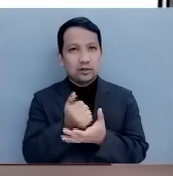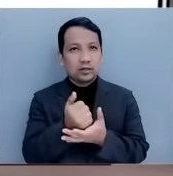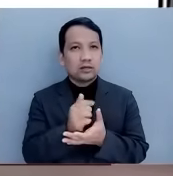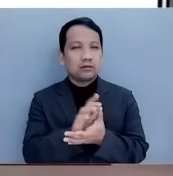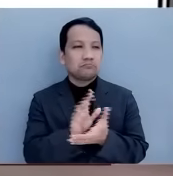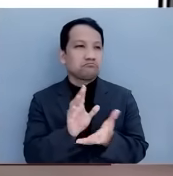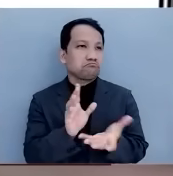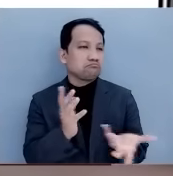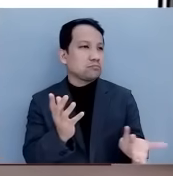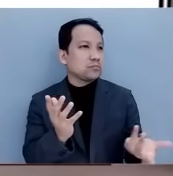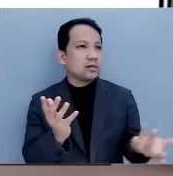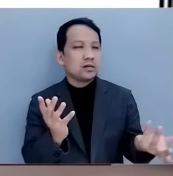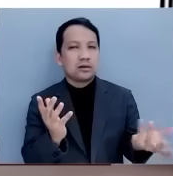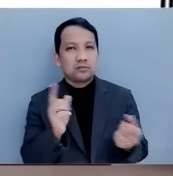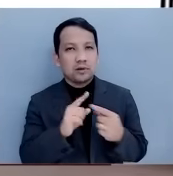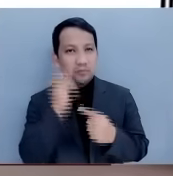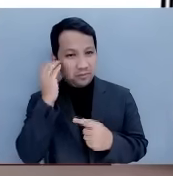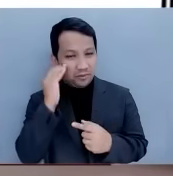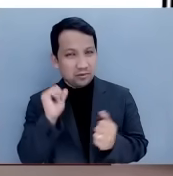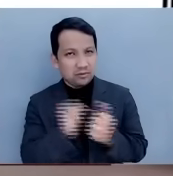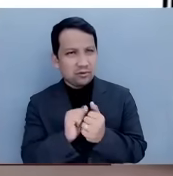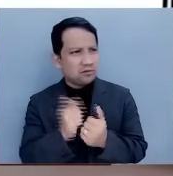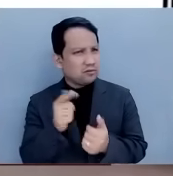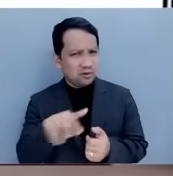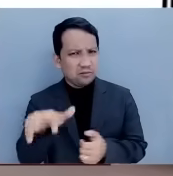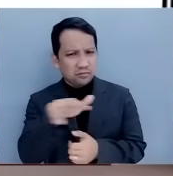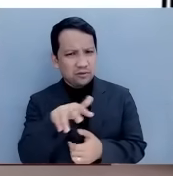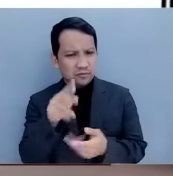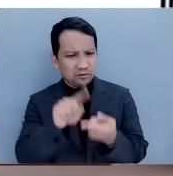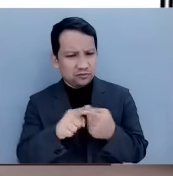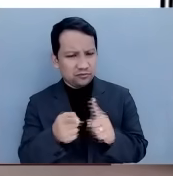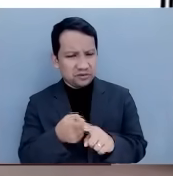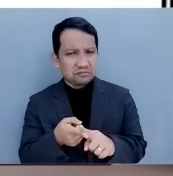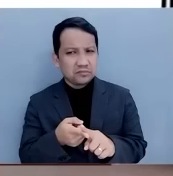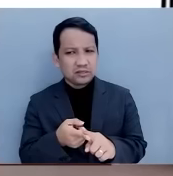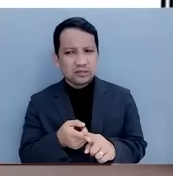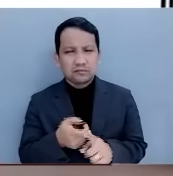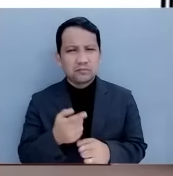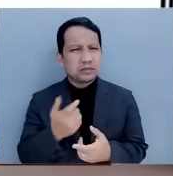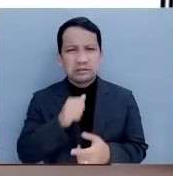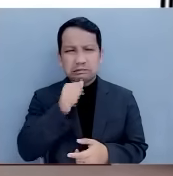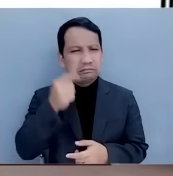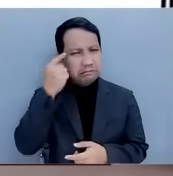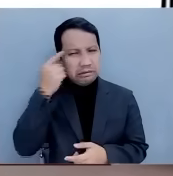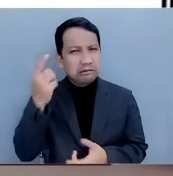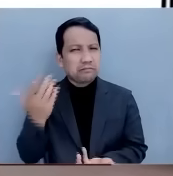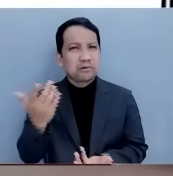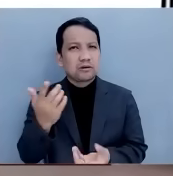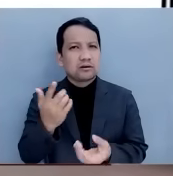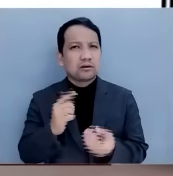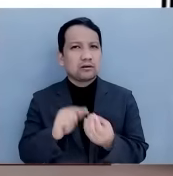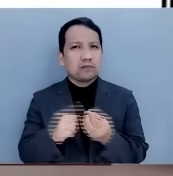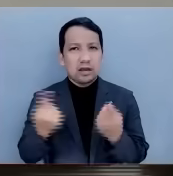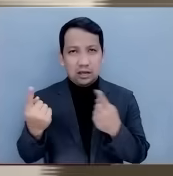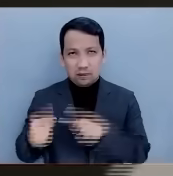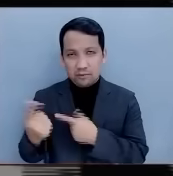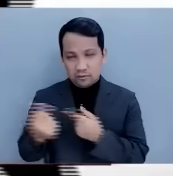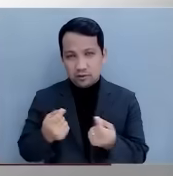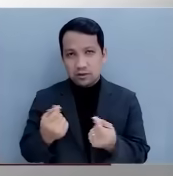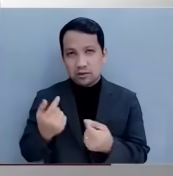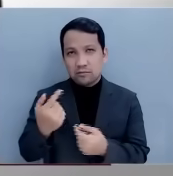Ang turingan nitong babae sa kanila, eh, parang magbabarkada na sila. So hindi niya inisip na may ganong gagawin sa